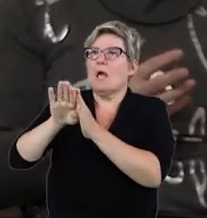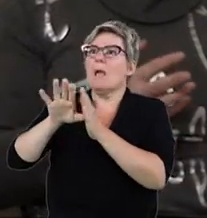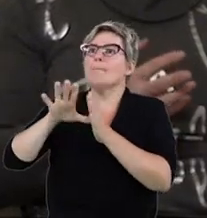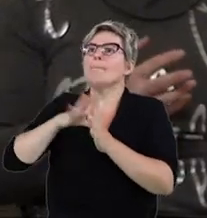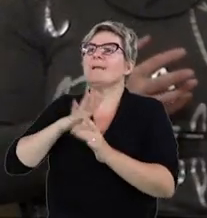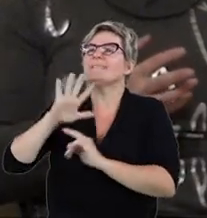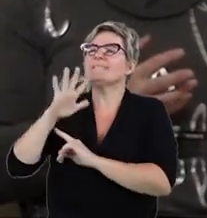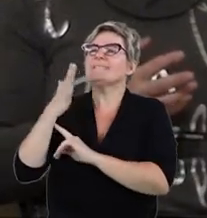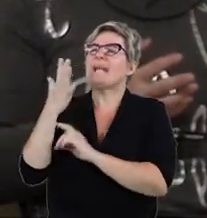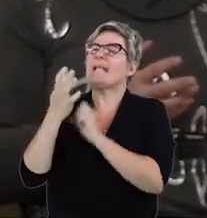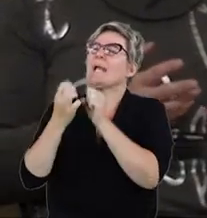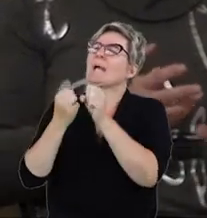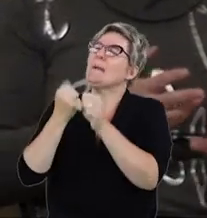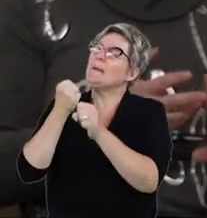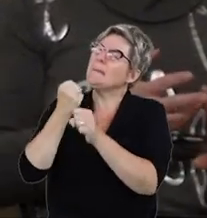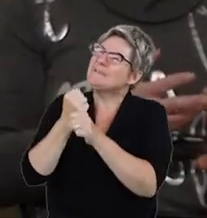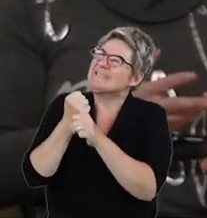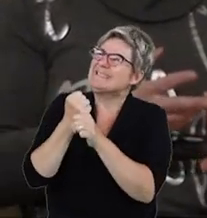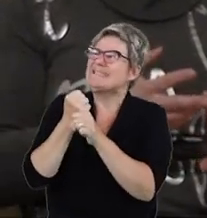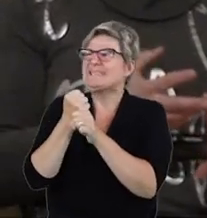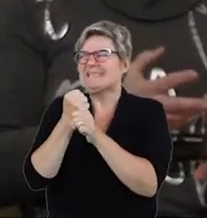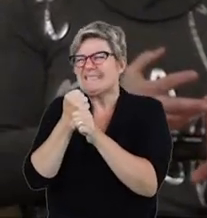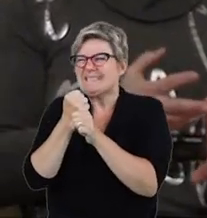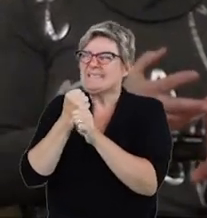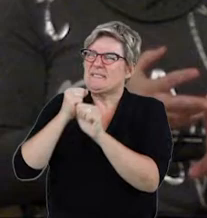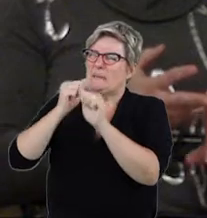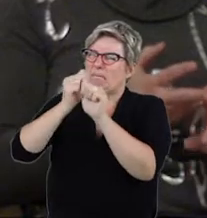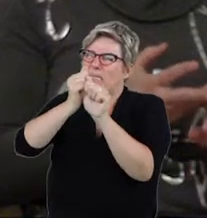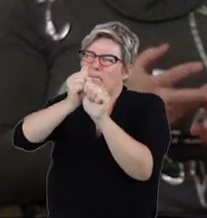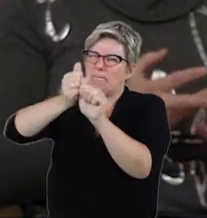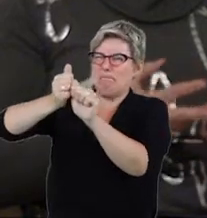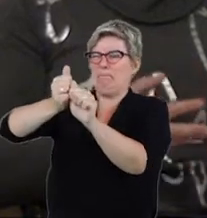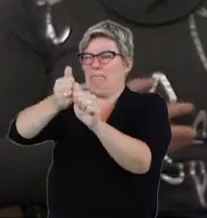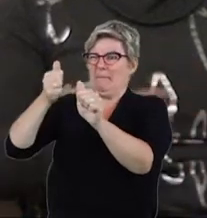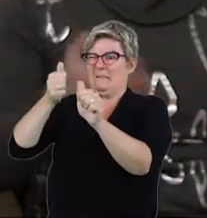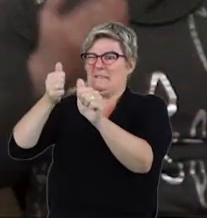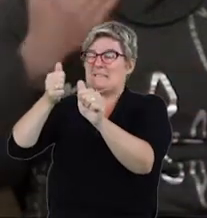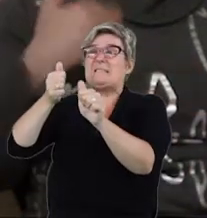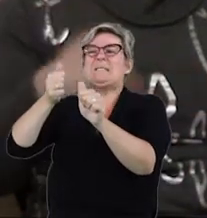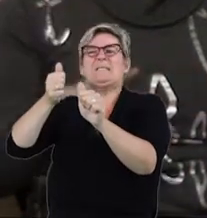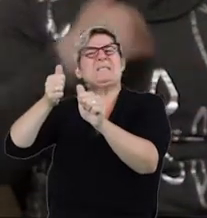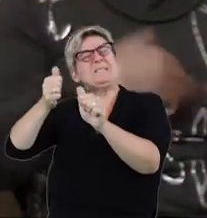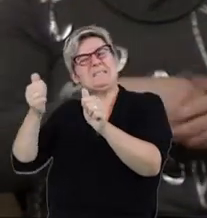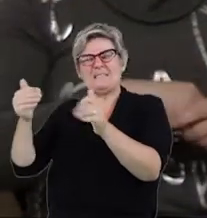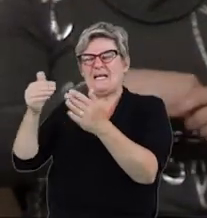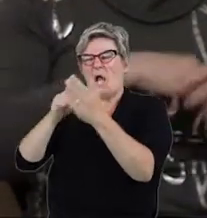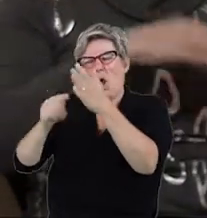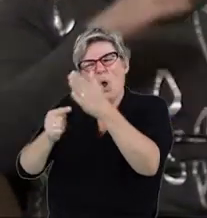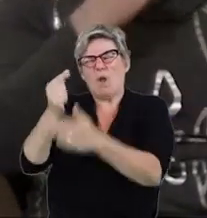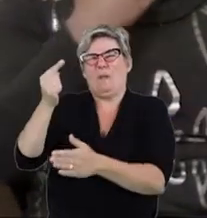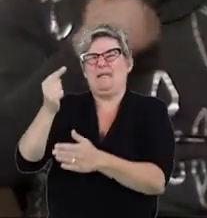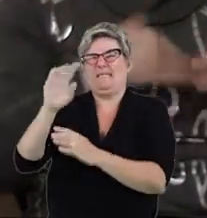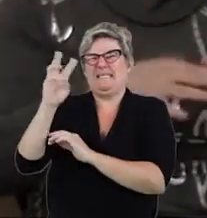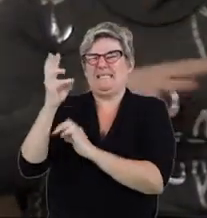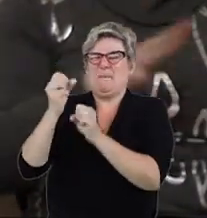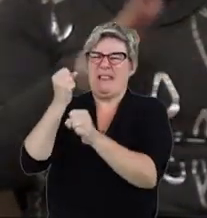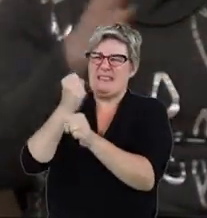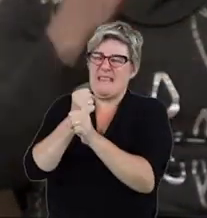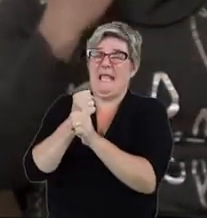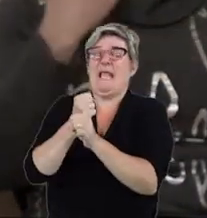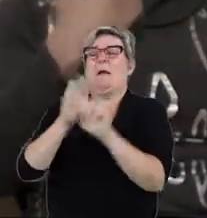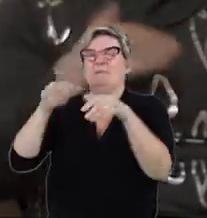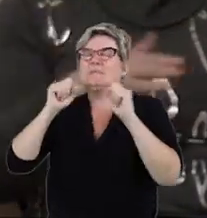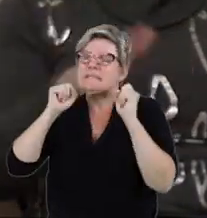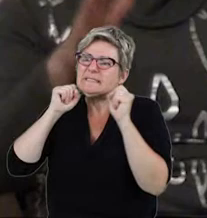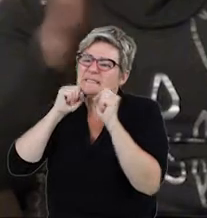beaucoup mieux. Après ça, en 5e année, ben, ça a recommencé. Le retard a